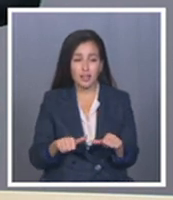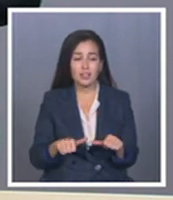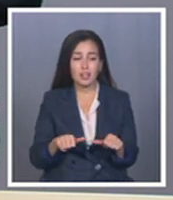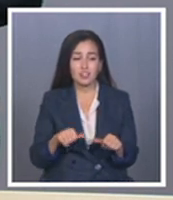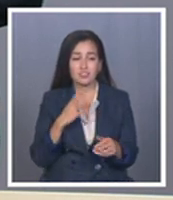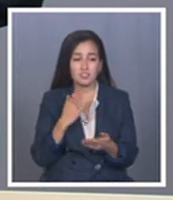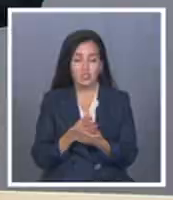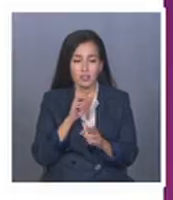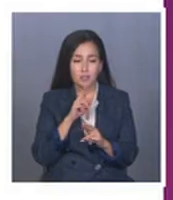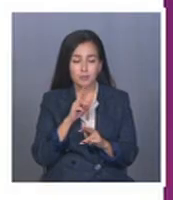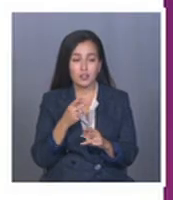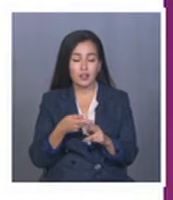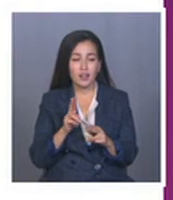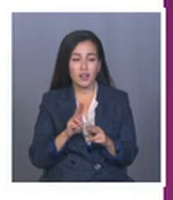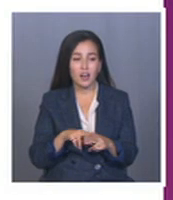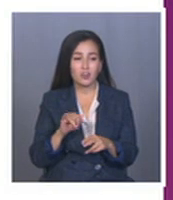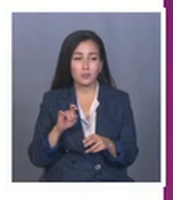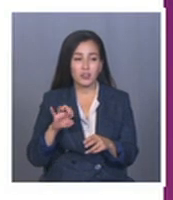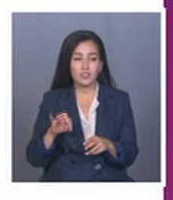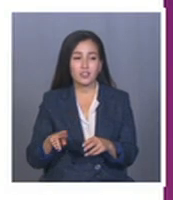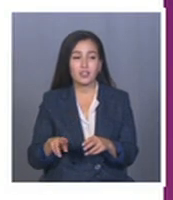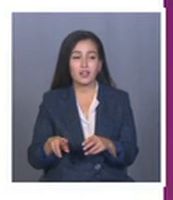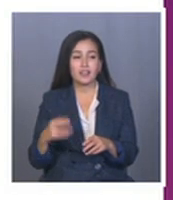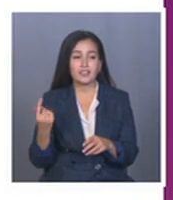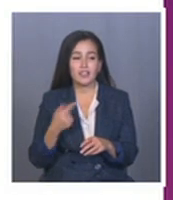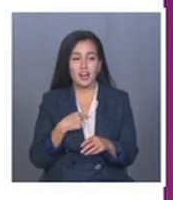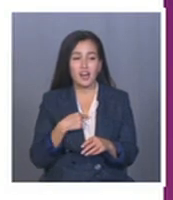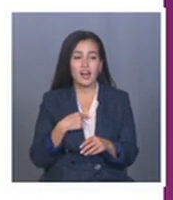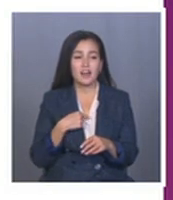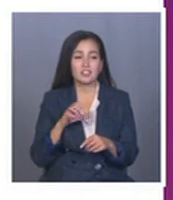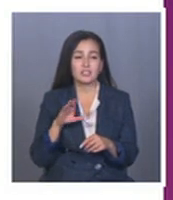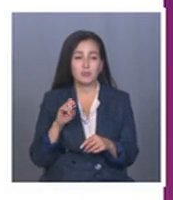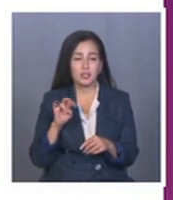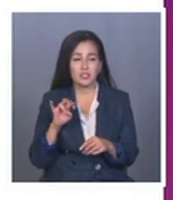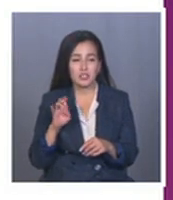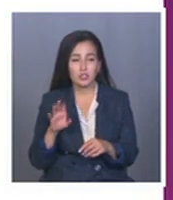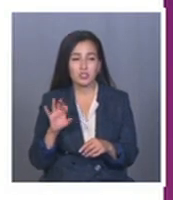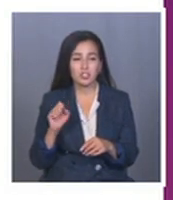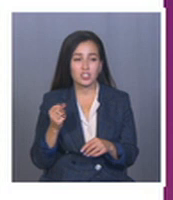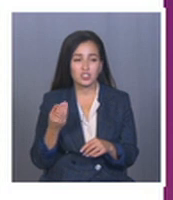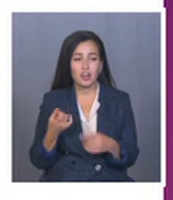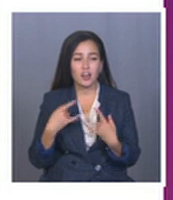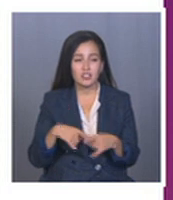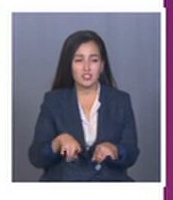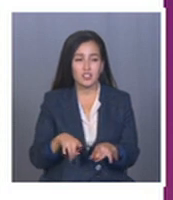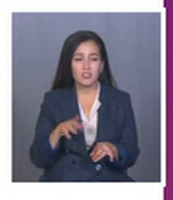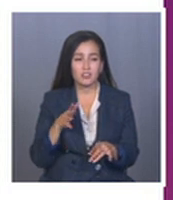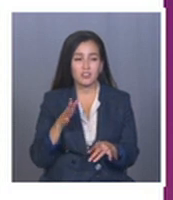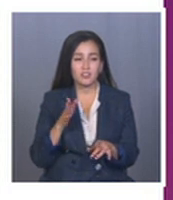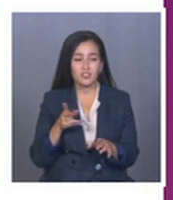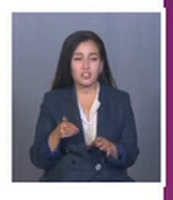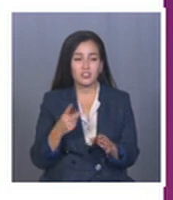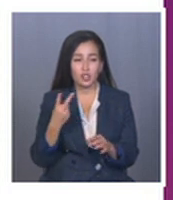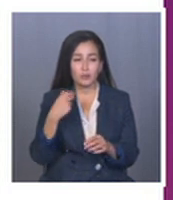в автобиографии? Автобиография. Я, Степаненко Саша, родился в